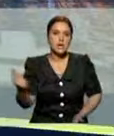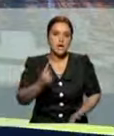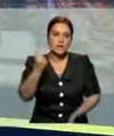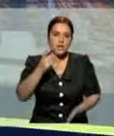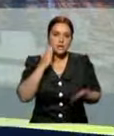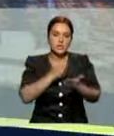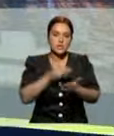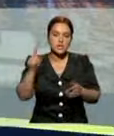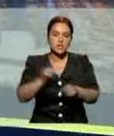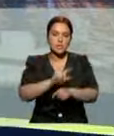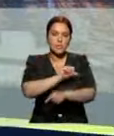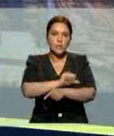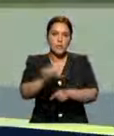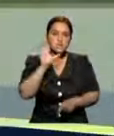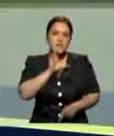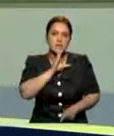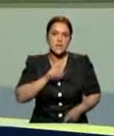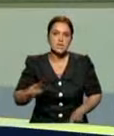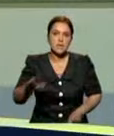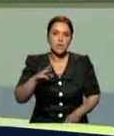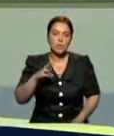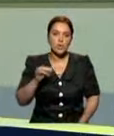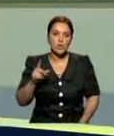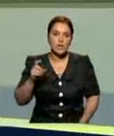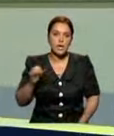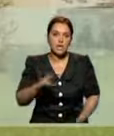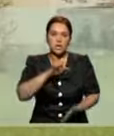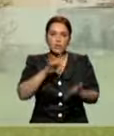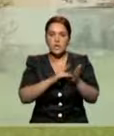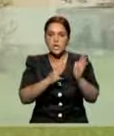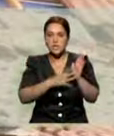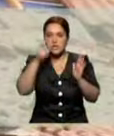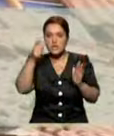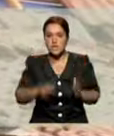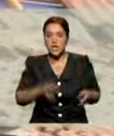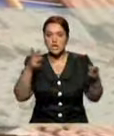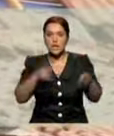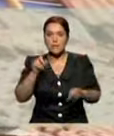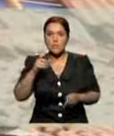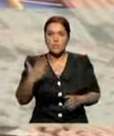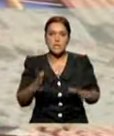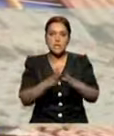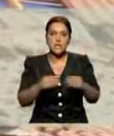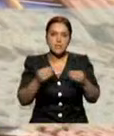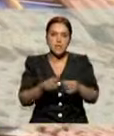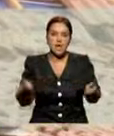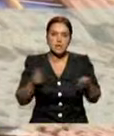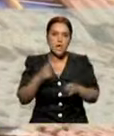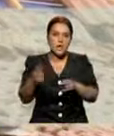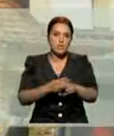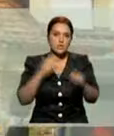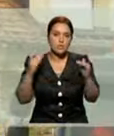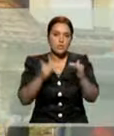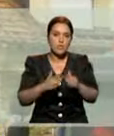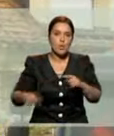Наиболее пострадали пригороды к северо-западу от Мюнхена. 9 человек получили травмы, 150 семей остались без крыши над